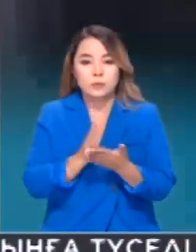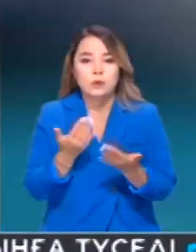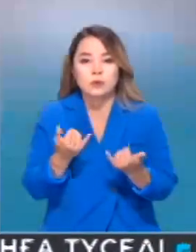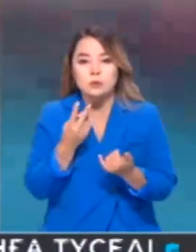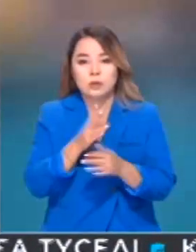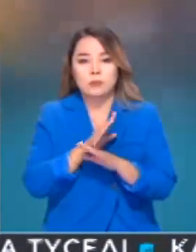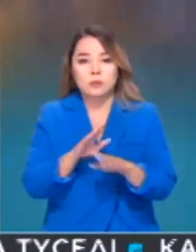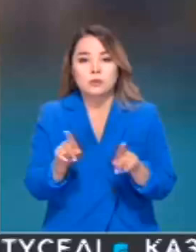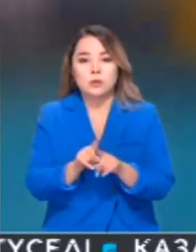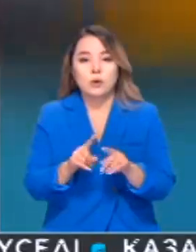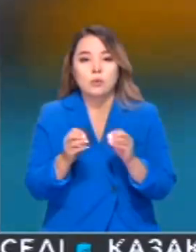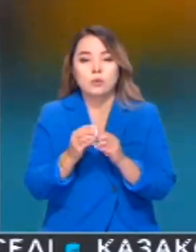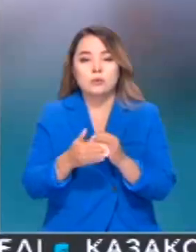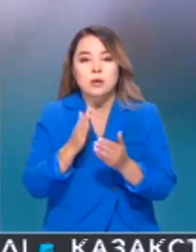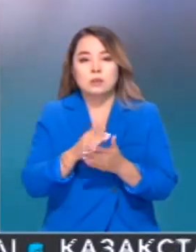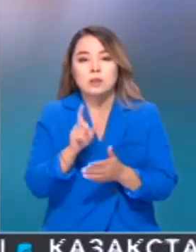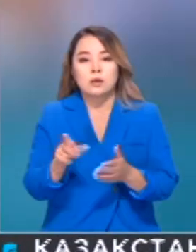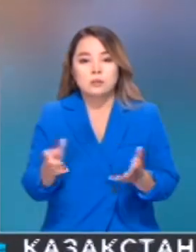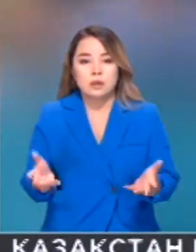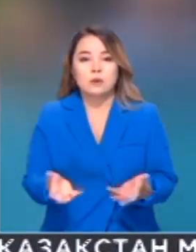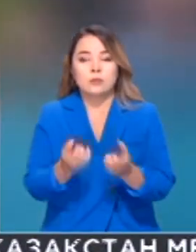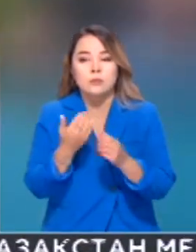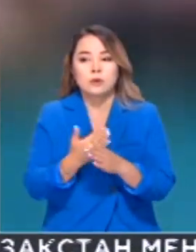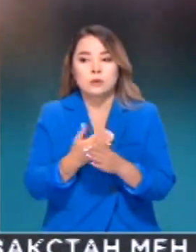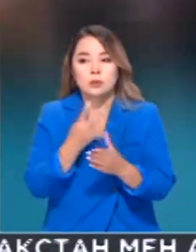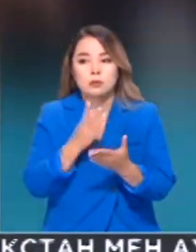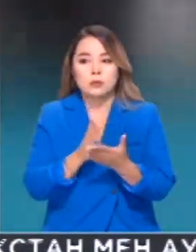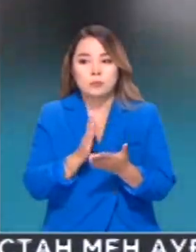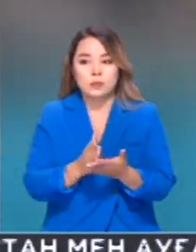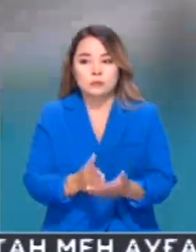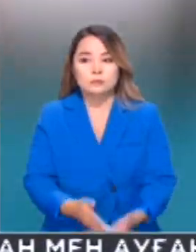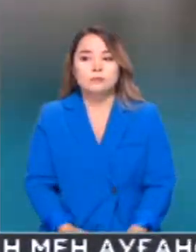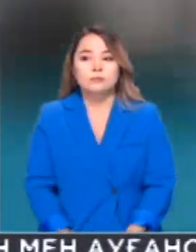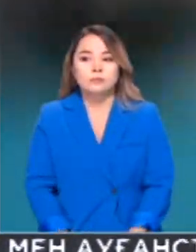Соған қарамастан 10 шақты адамды аман алып шықтық деп отыр.